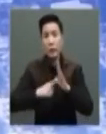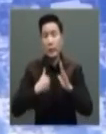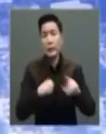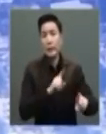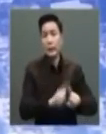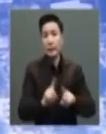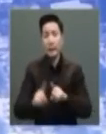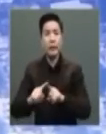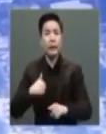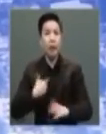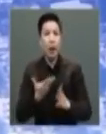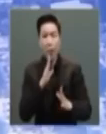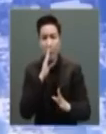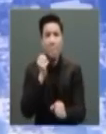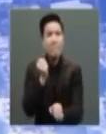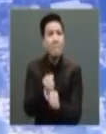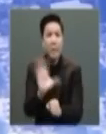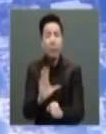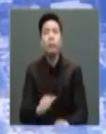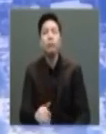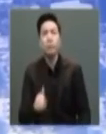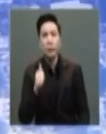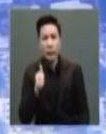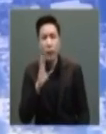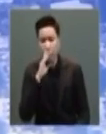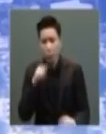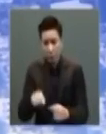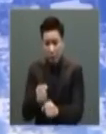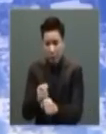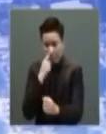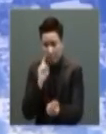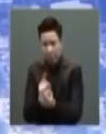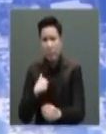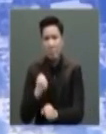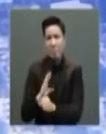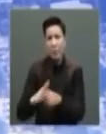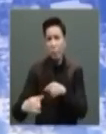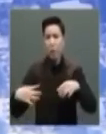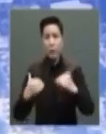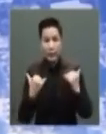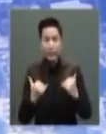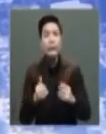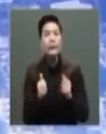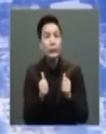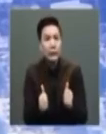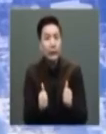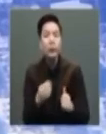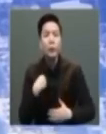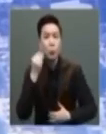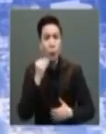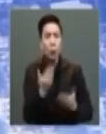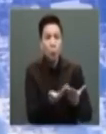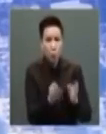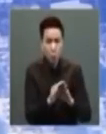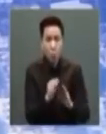ได้มีการเข้ารับการตรวจรักษาที่โรงพยาบาลแห่งหนึ่งอีก1ครั้งในย่านธนบุรีแล้วก็มีการทำการตร